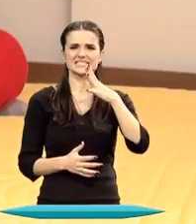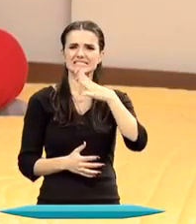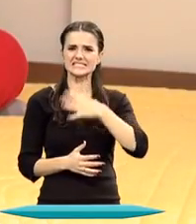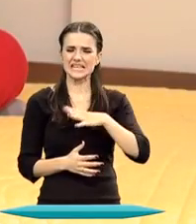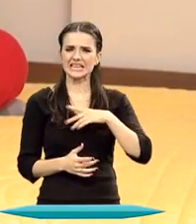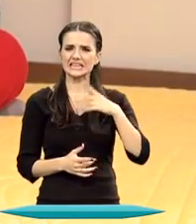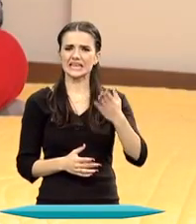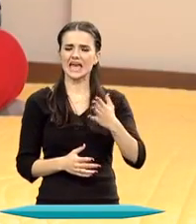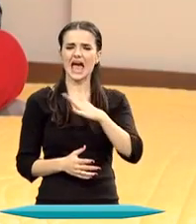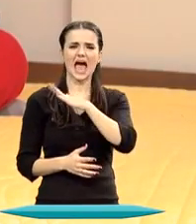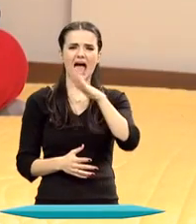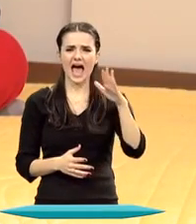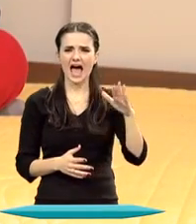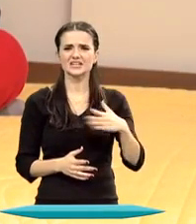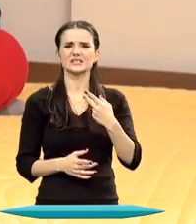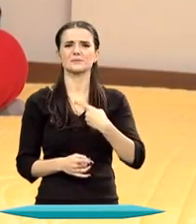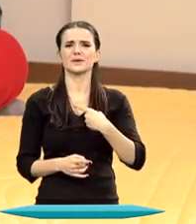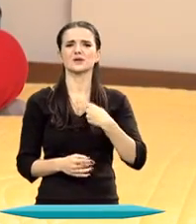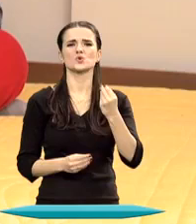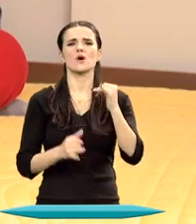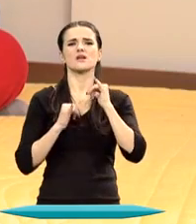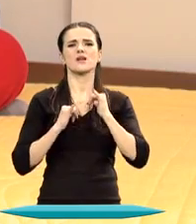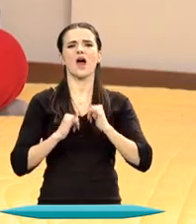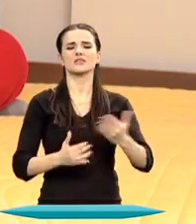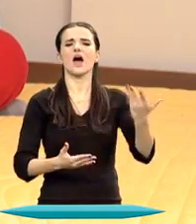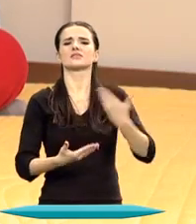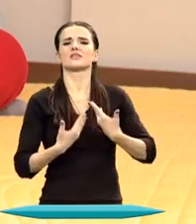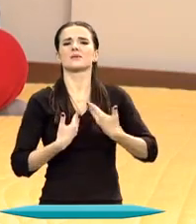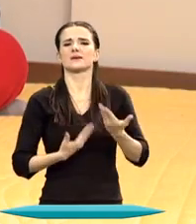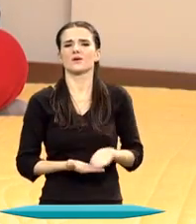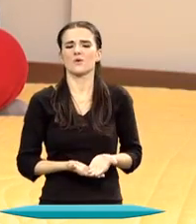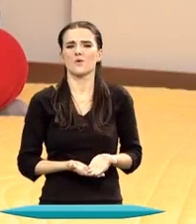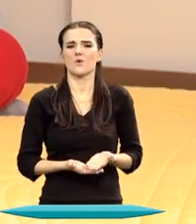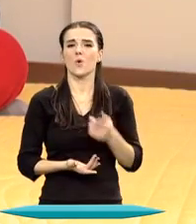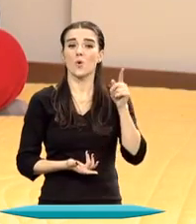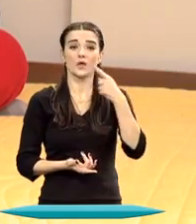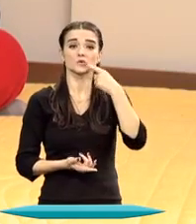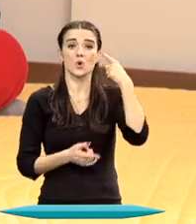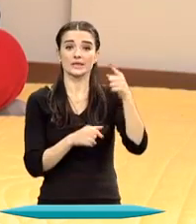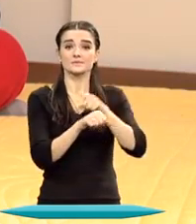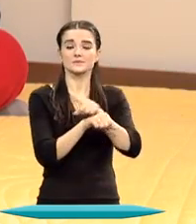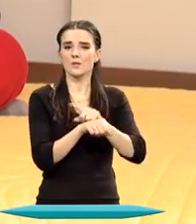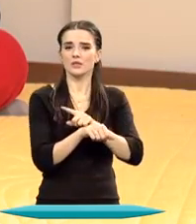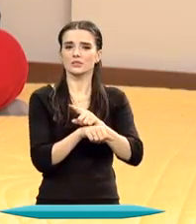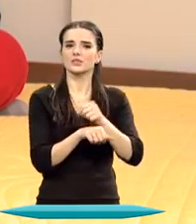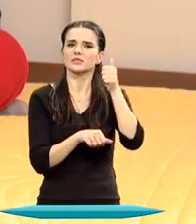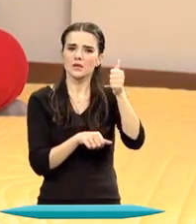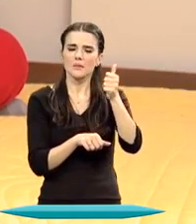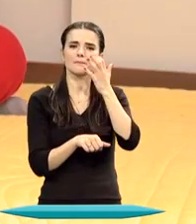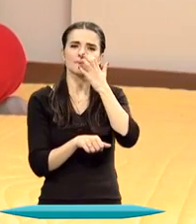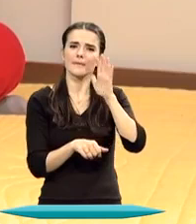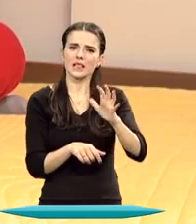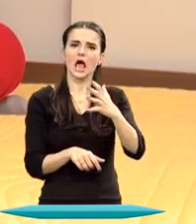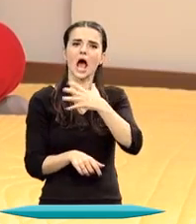Her istediğini, her şeyini bana çok rahatlıkla anlatabiliyor. Ona söylediğim zaman, tamam